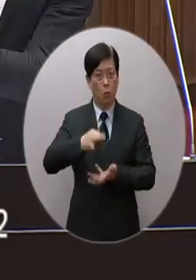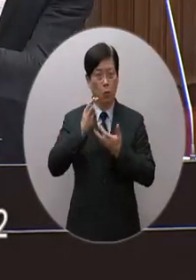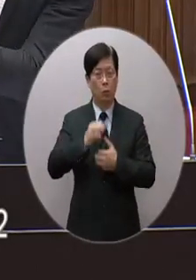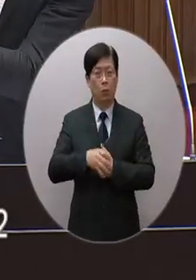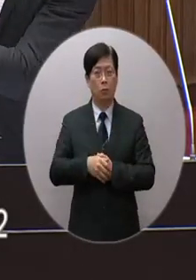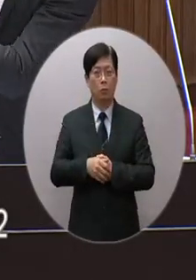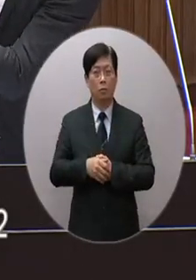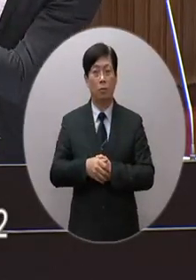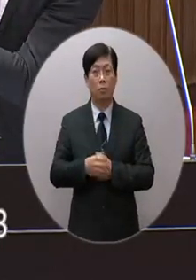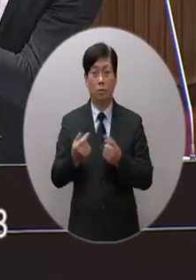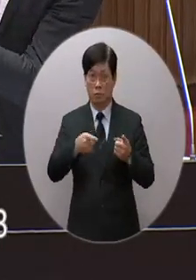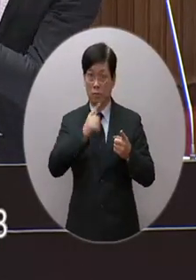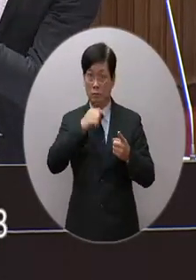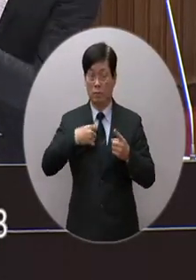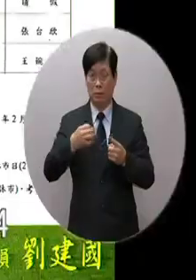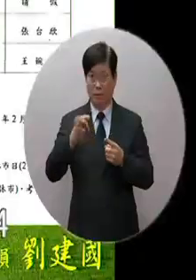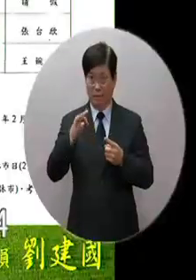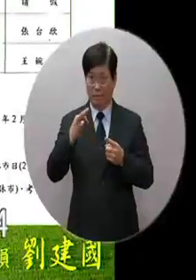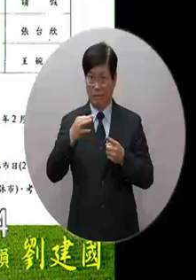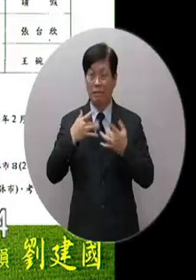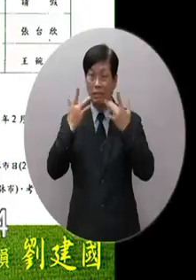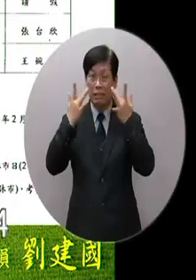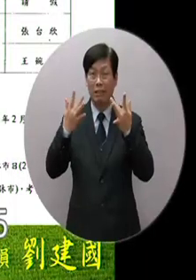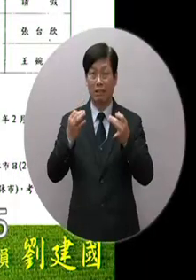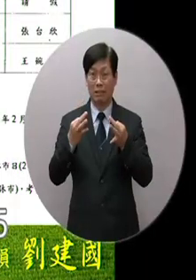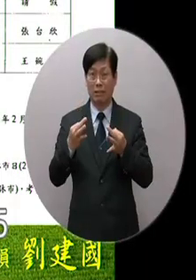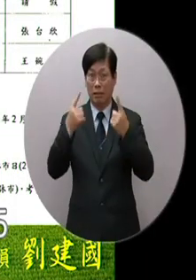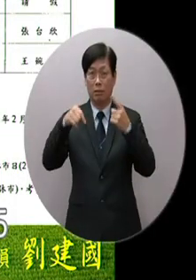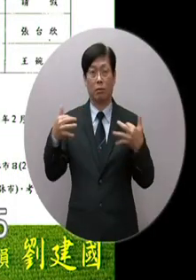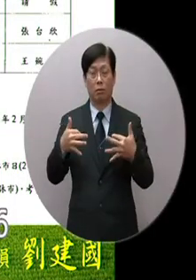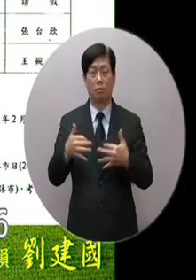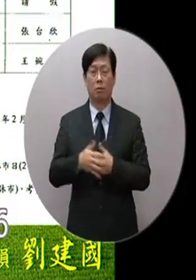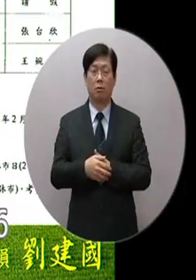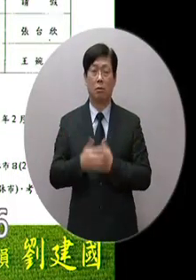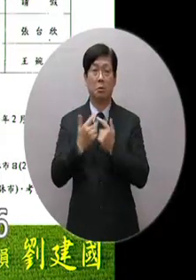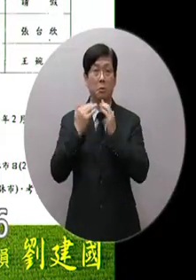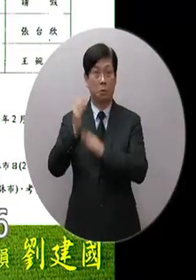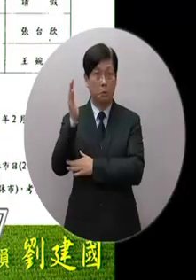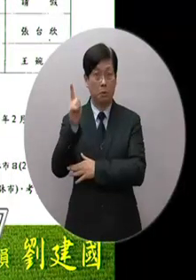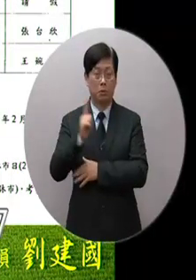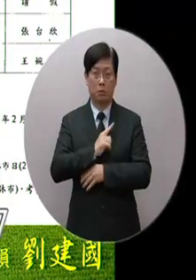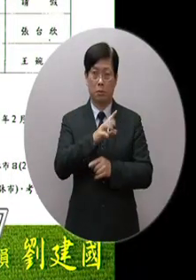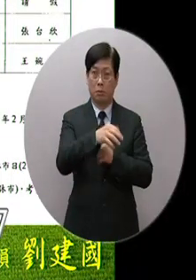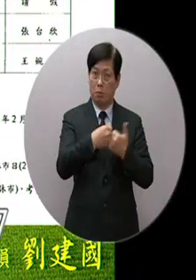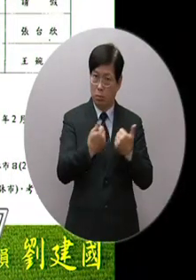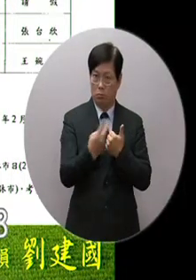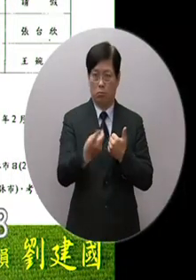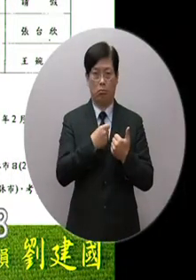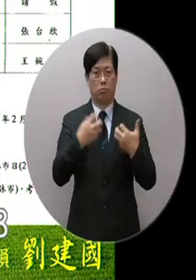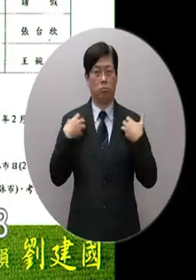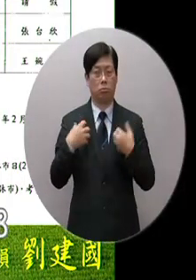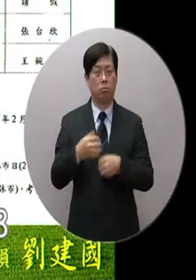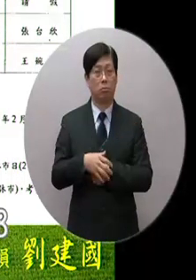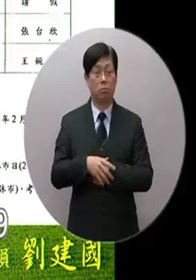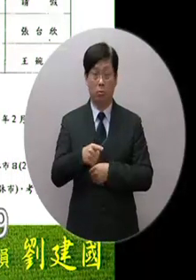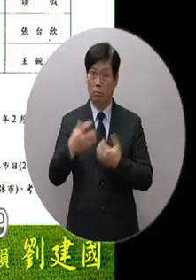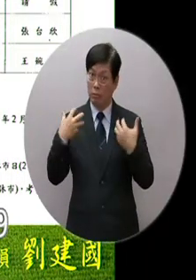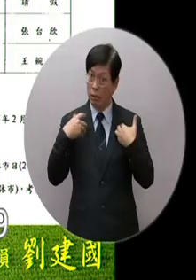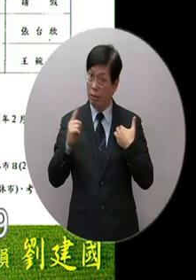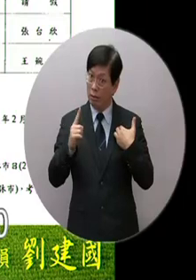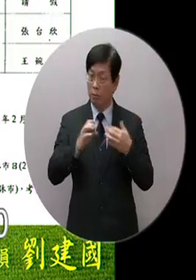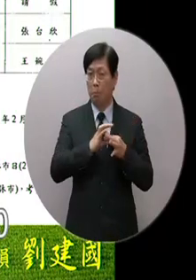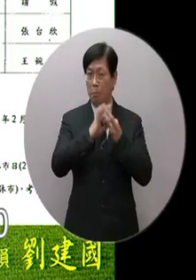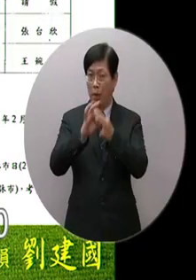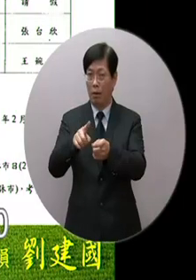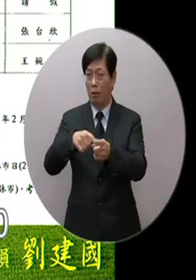到菜价这个争议，菜价修饰这个争议的北市府农委会都有责。好，这个责任就延续